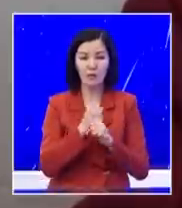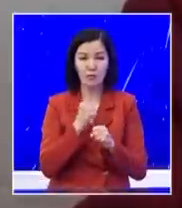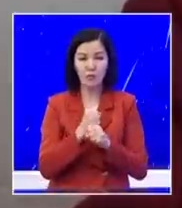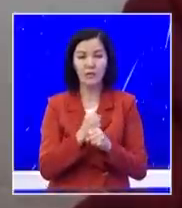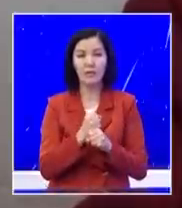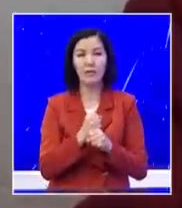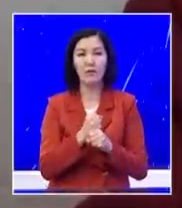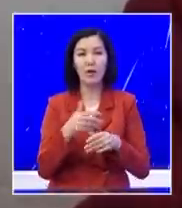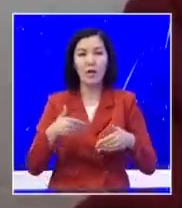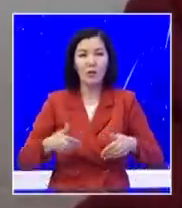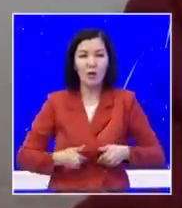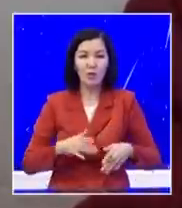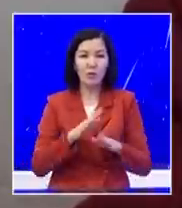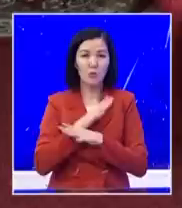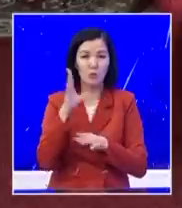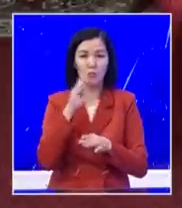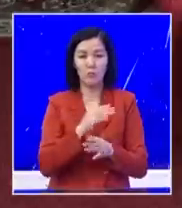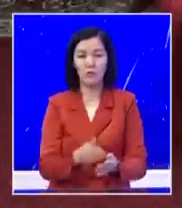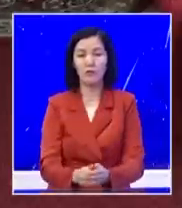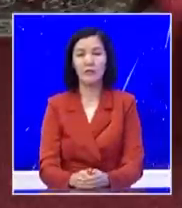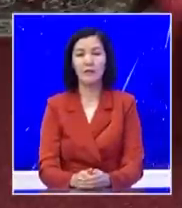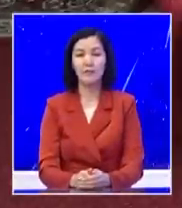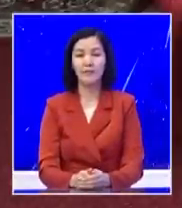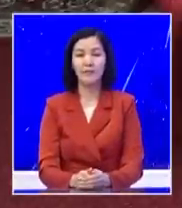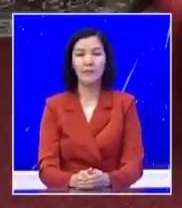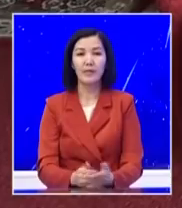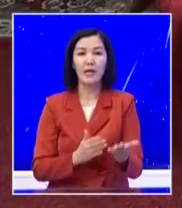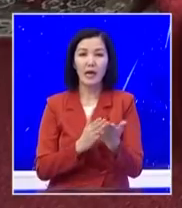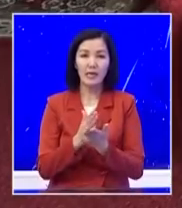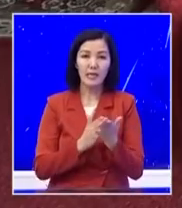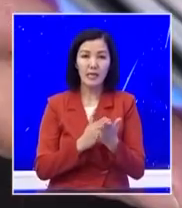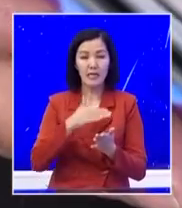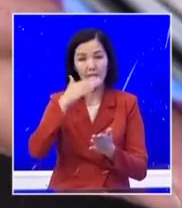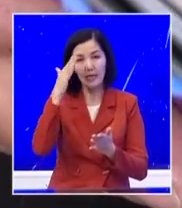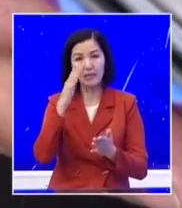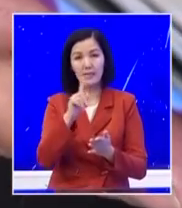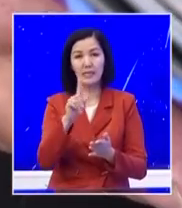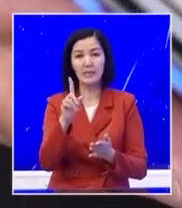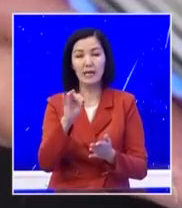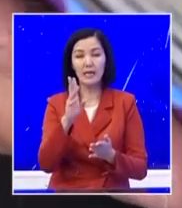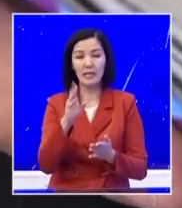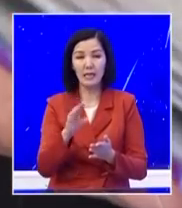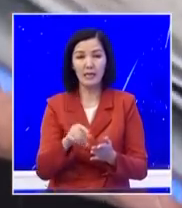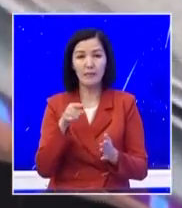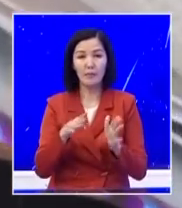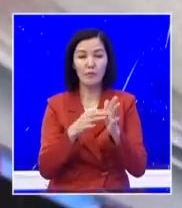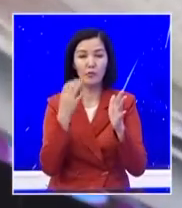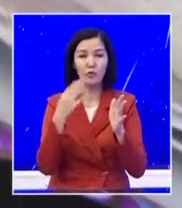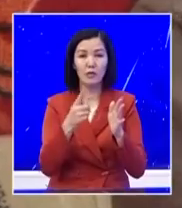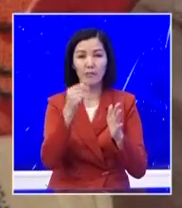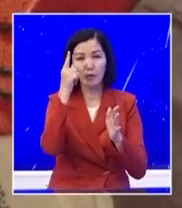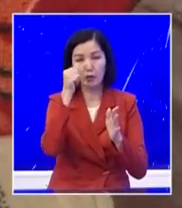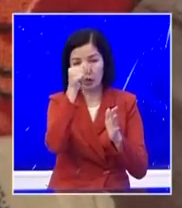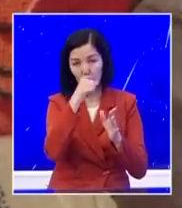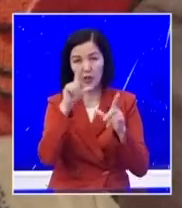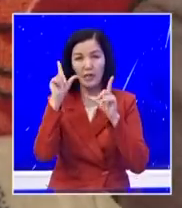Өйтпесек аштан өлетін едік. Тыл ардагерінің әкесі Дмитрий Царенко соғысқа 1941 жылы аттанады. Ол